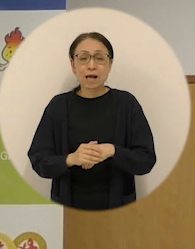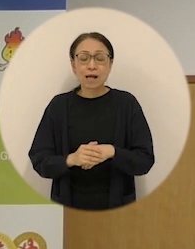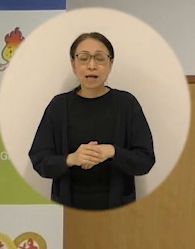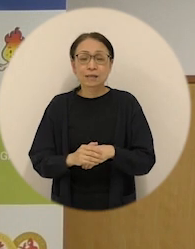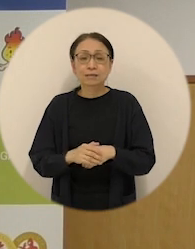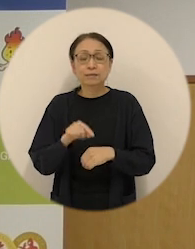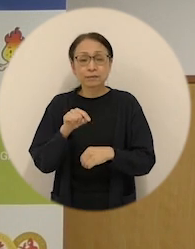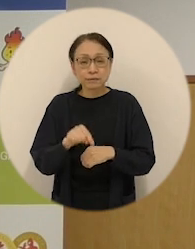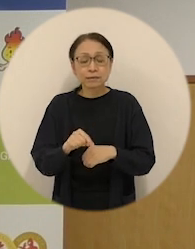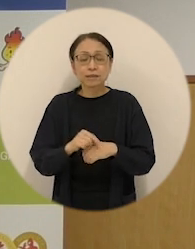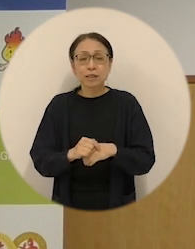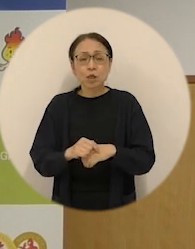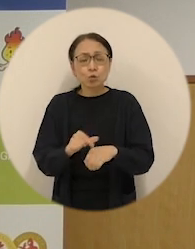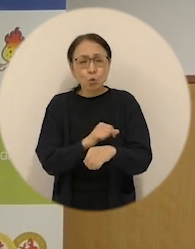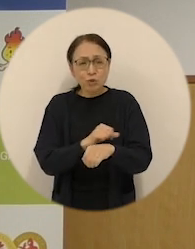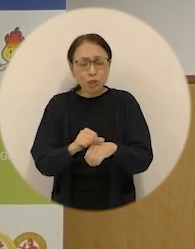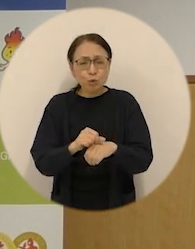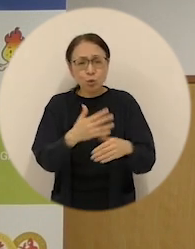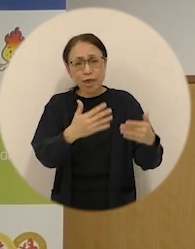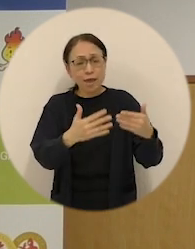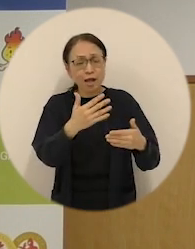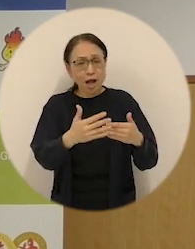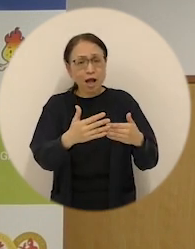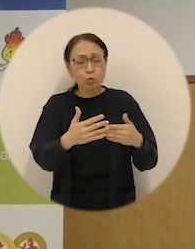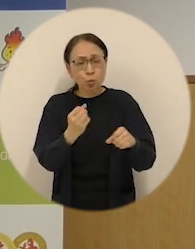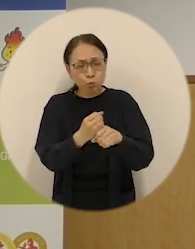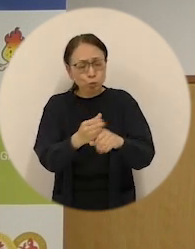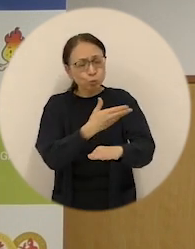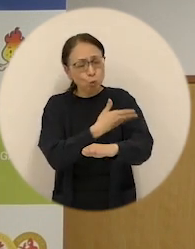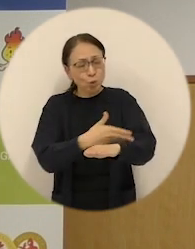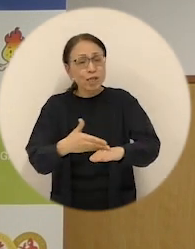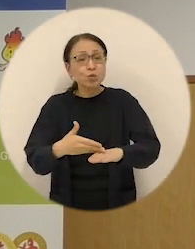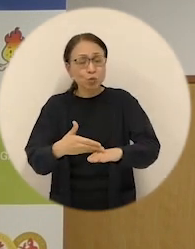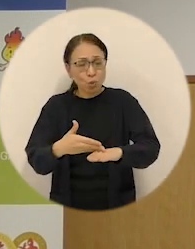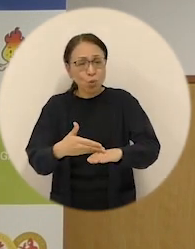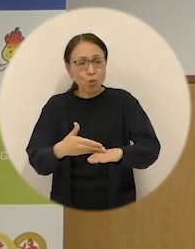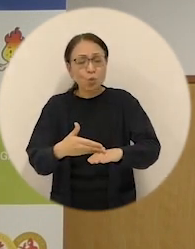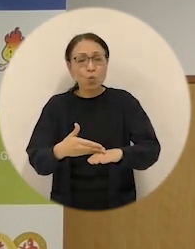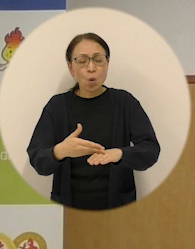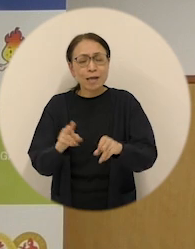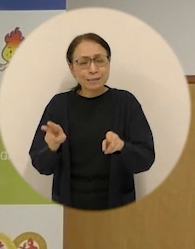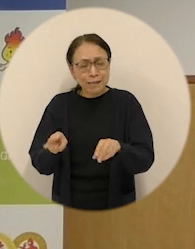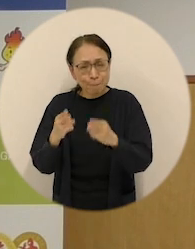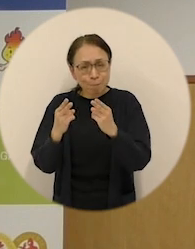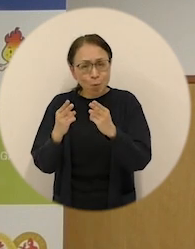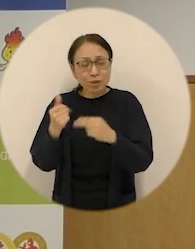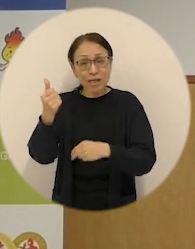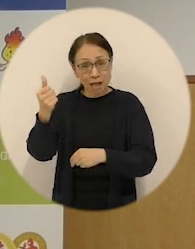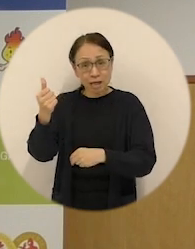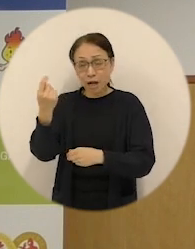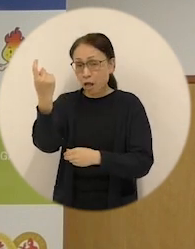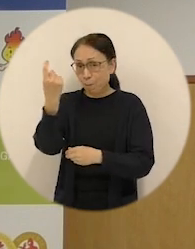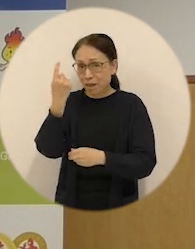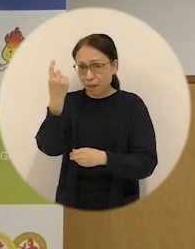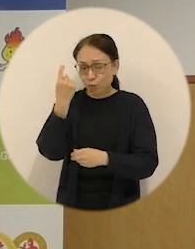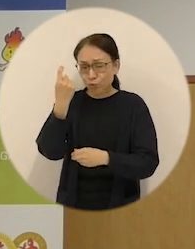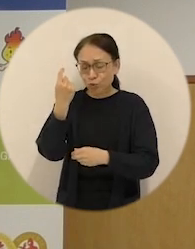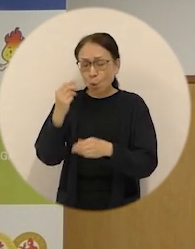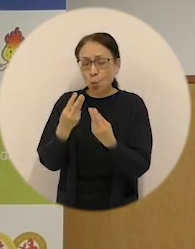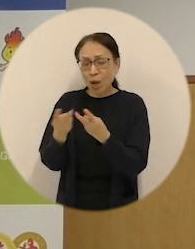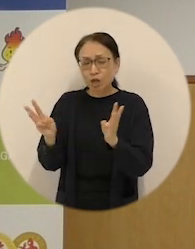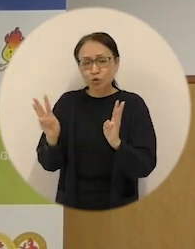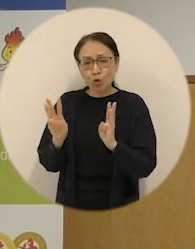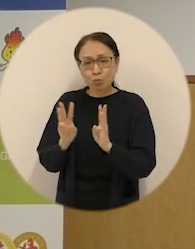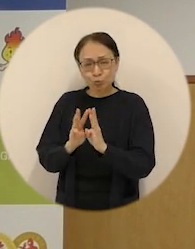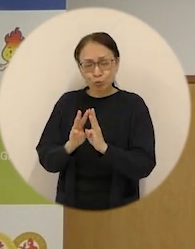て特撮映画の制作プロセスを映画監督等の専門家から学ぶワークショップ須賀川